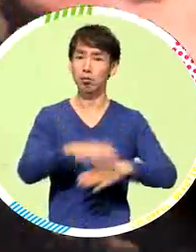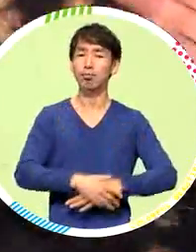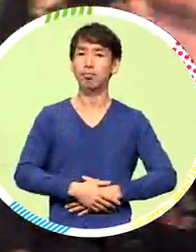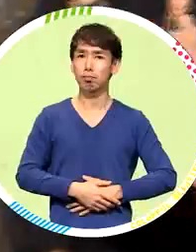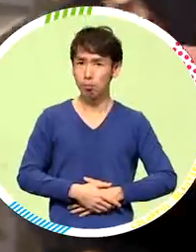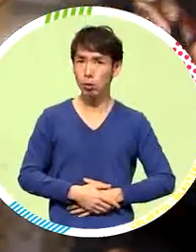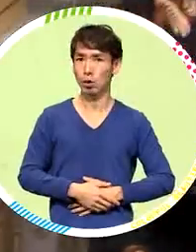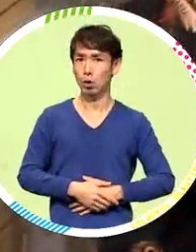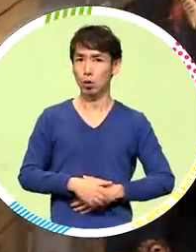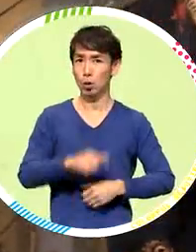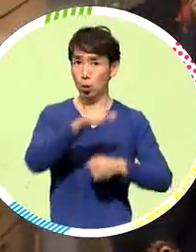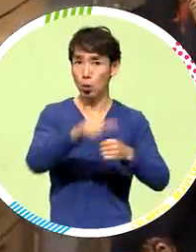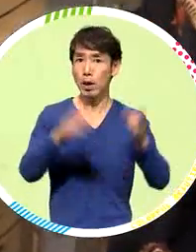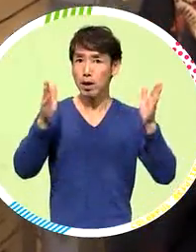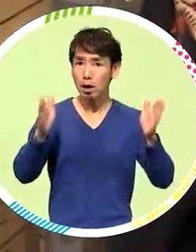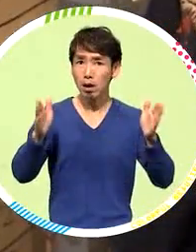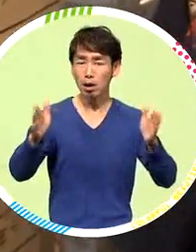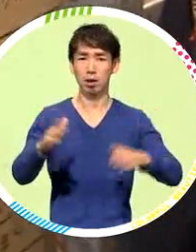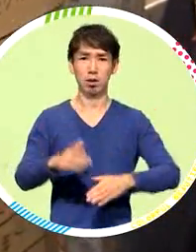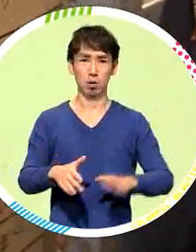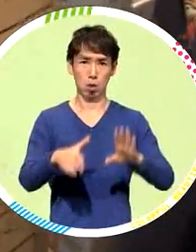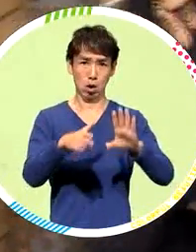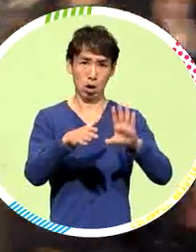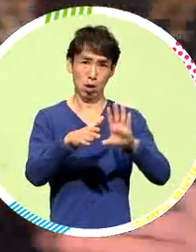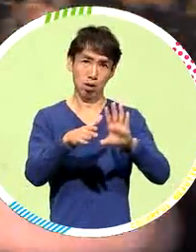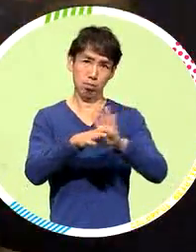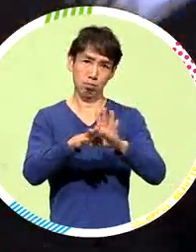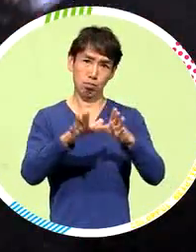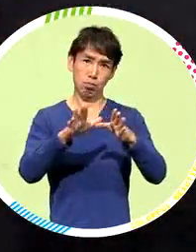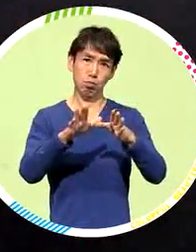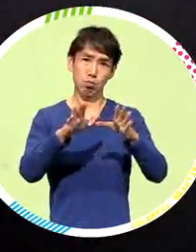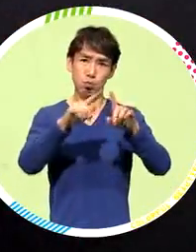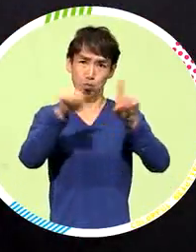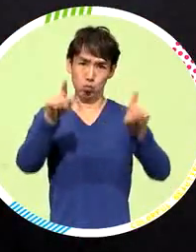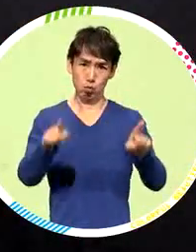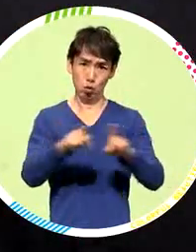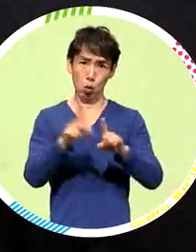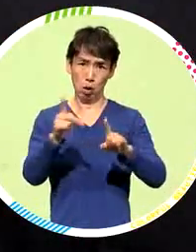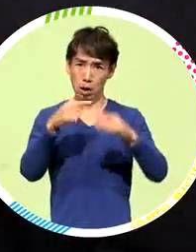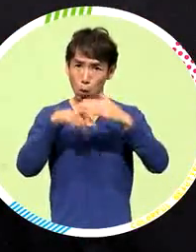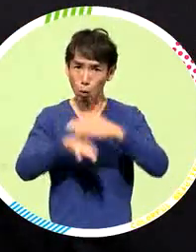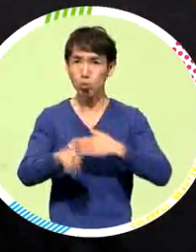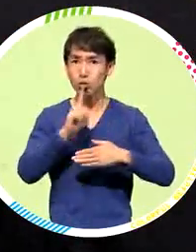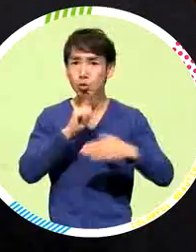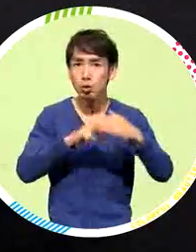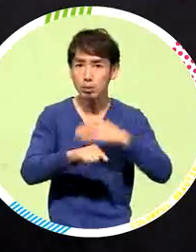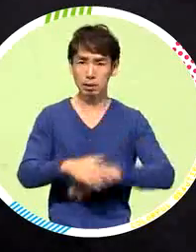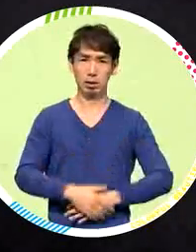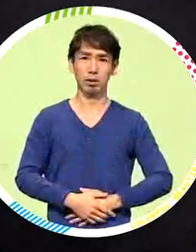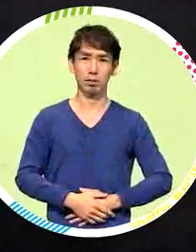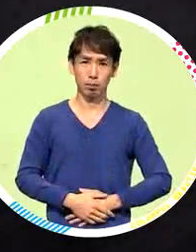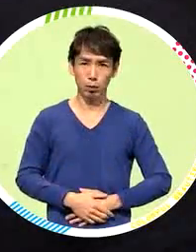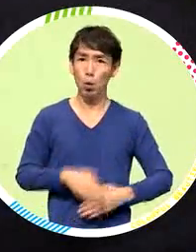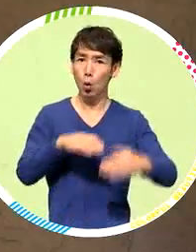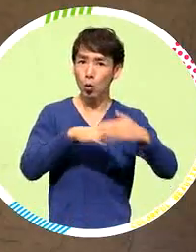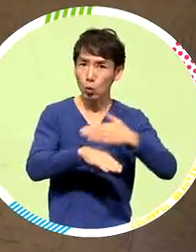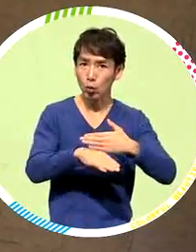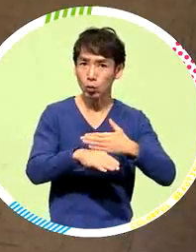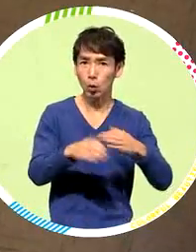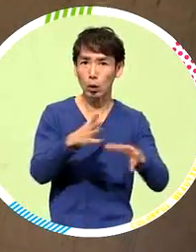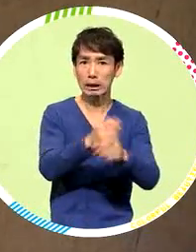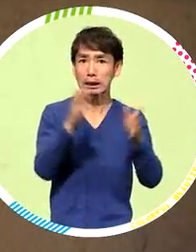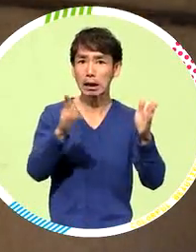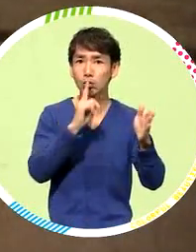のはこの期間に限っては文書がで保存するという意味です保存期間のことなんですねそうです